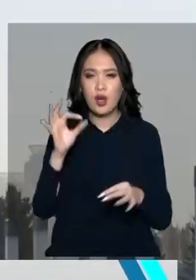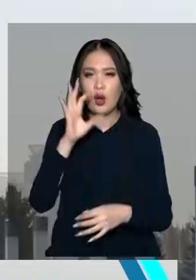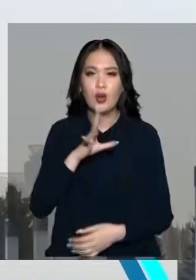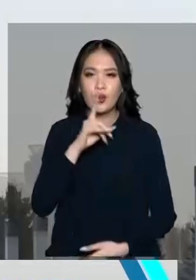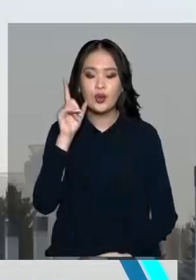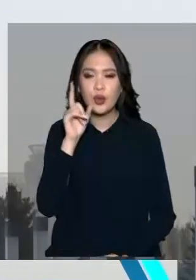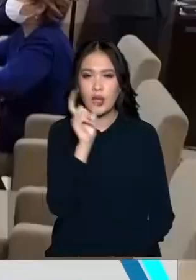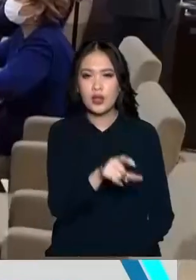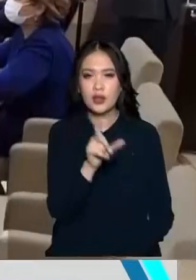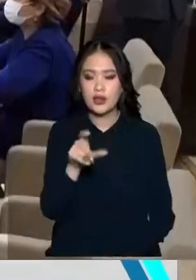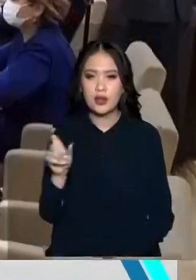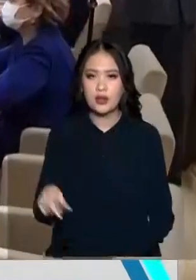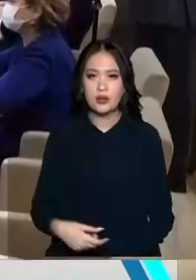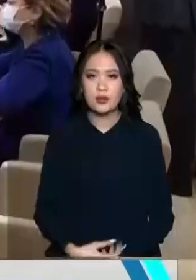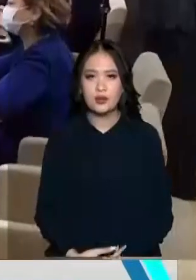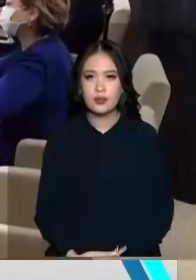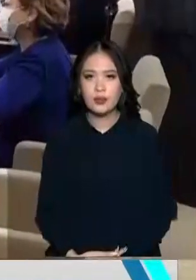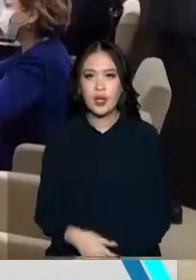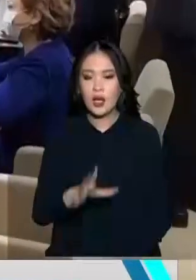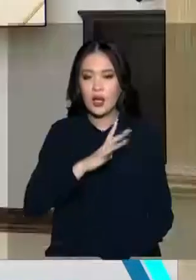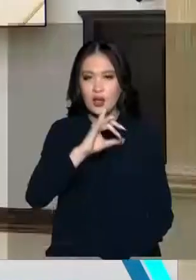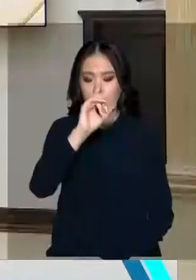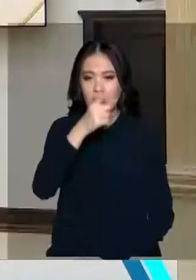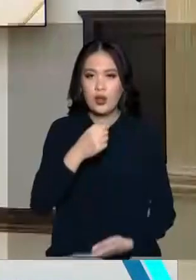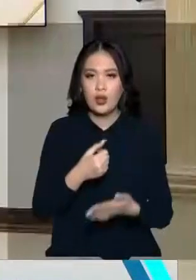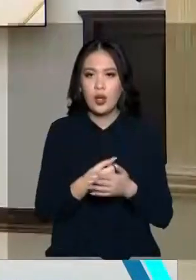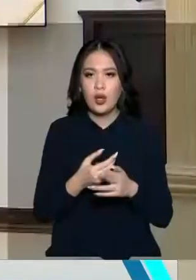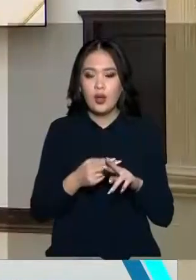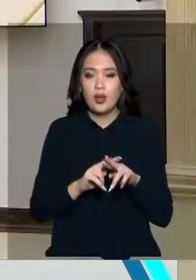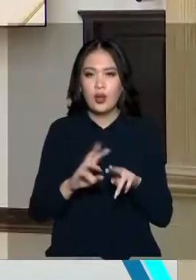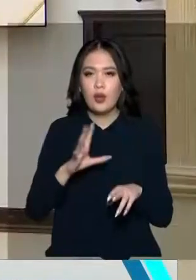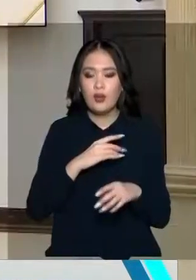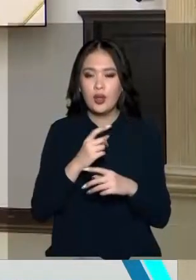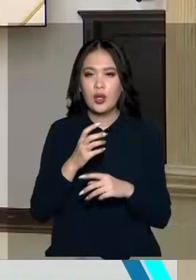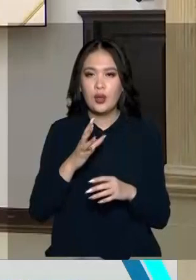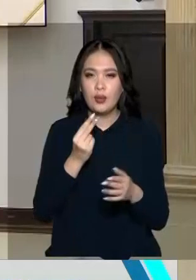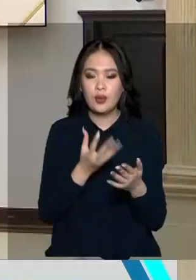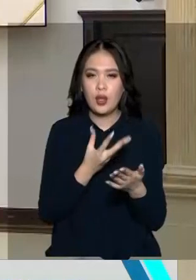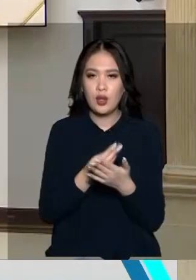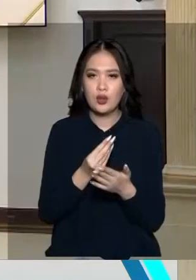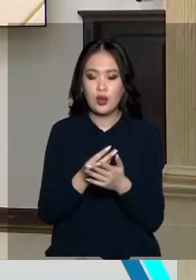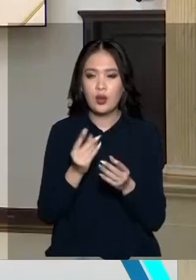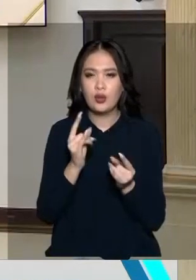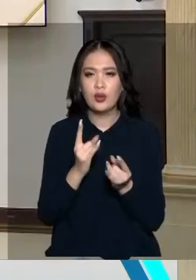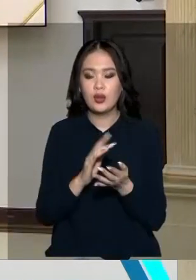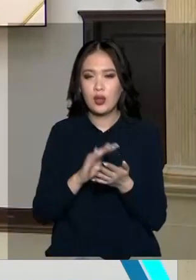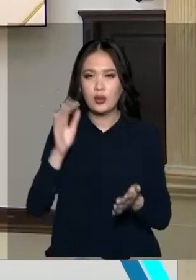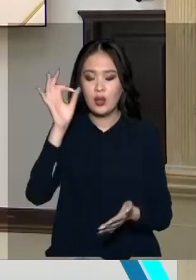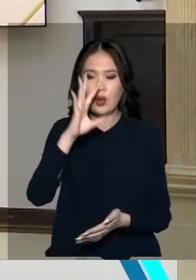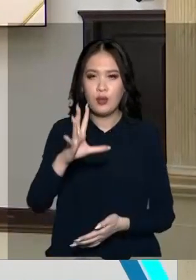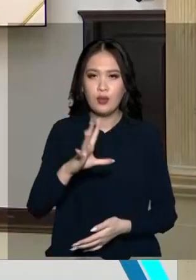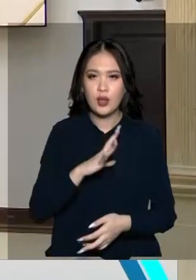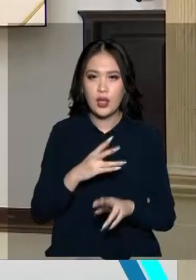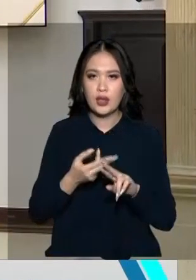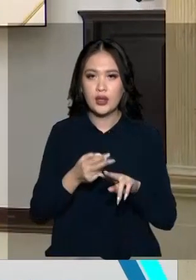юных казахстанцах. С одного года до полутора лет увеличен период выплат по уходу за ребенком. Эта мера